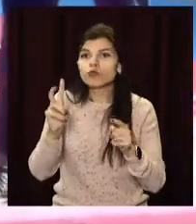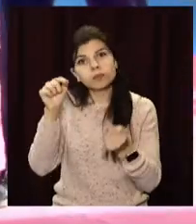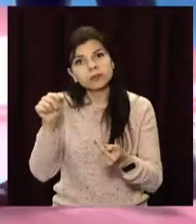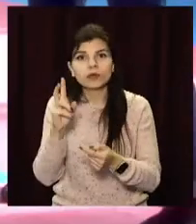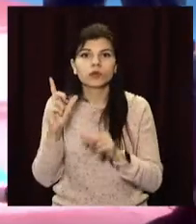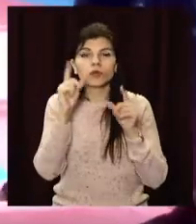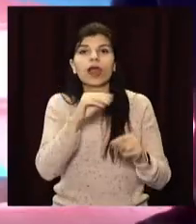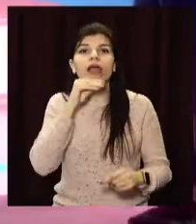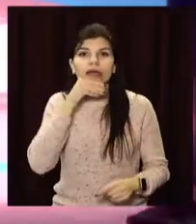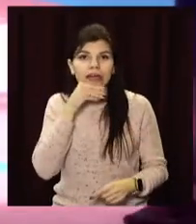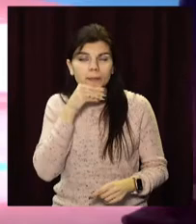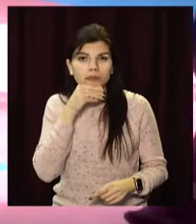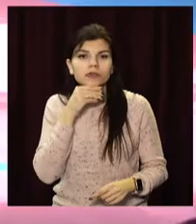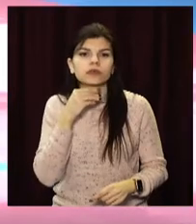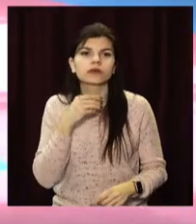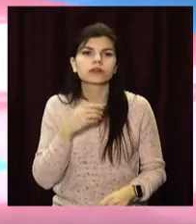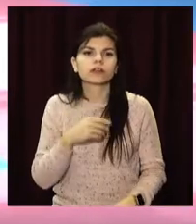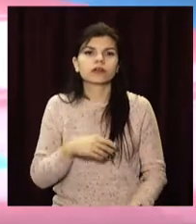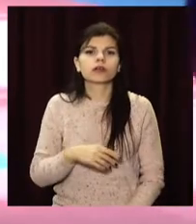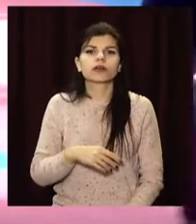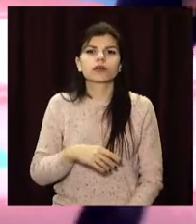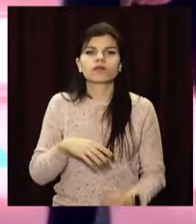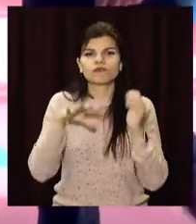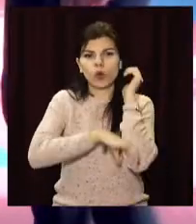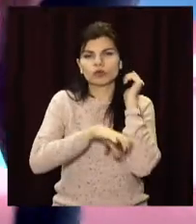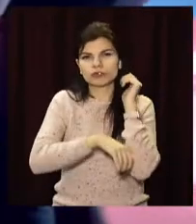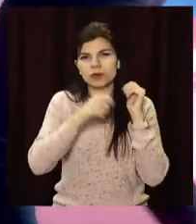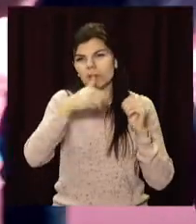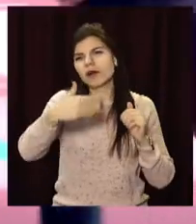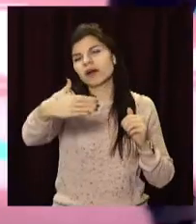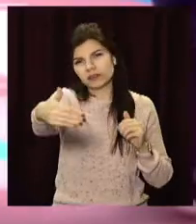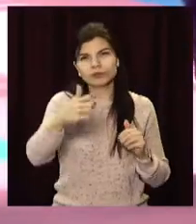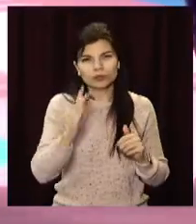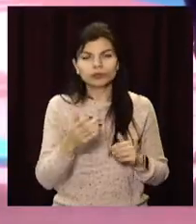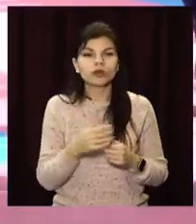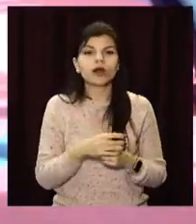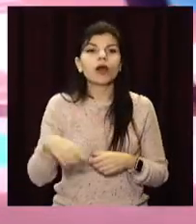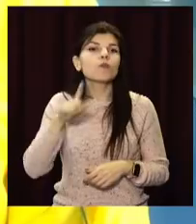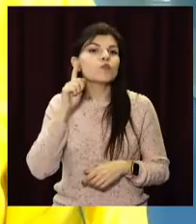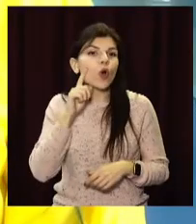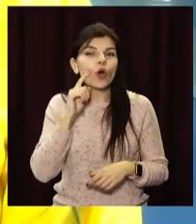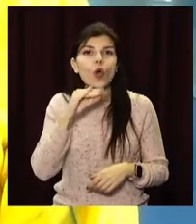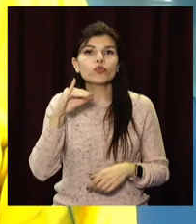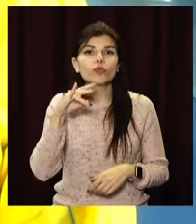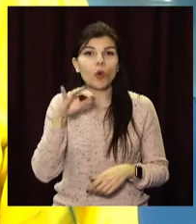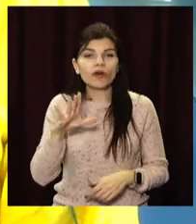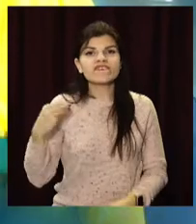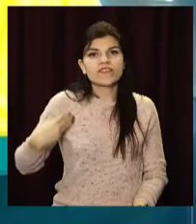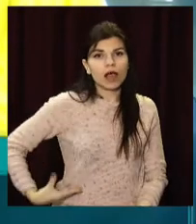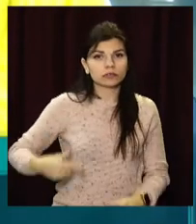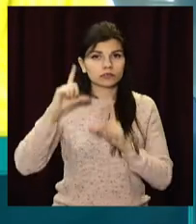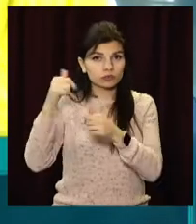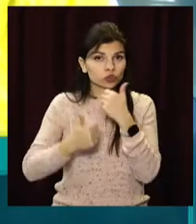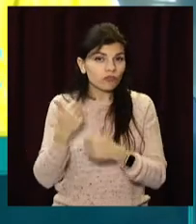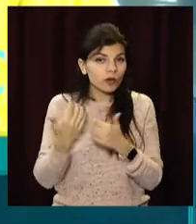Єгипті серед кадетів в кінці мая місяця і по юніорам во Франції. Я уверен в тому, що наші